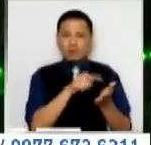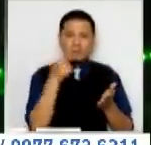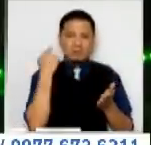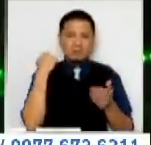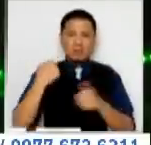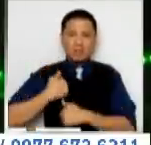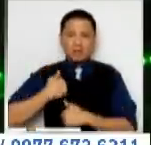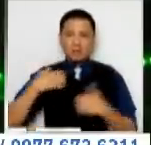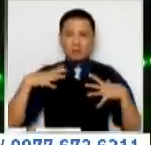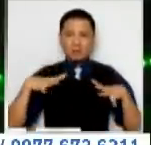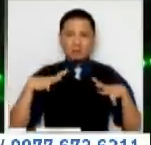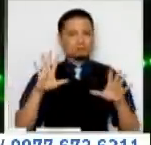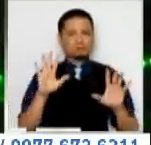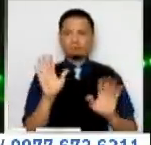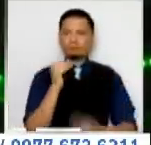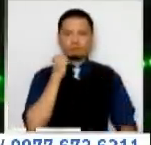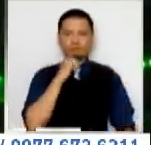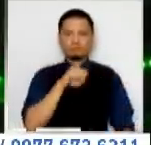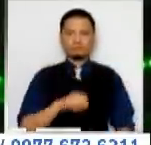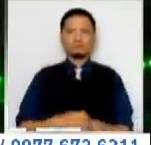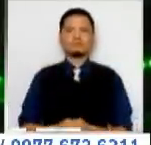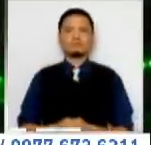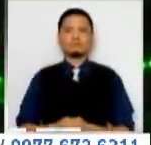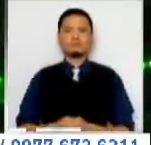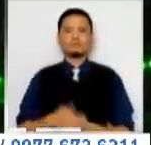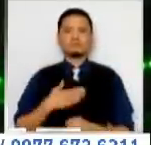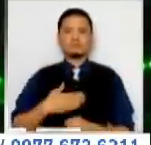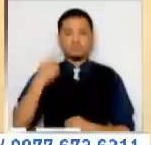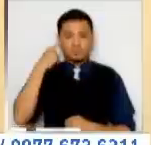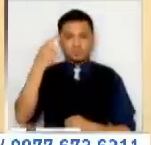Maynila, Jonathan Andal, Buong Puso para sa Pilipino.